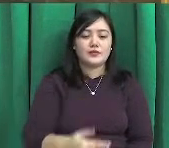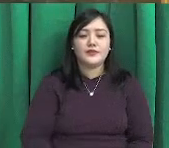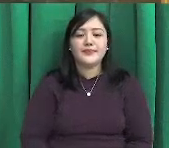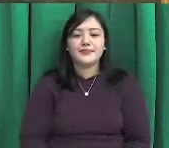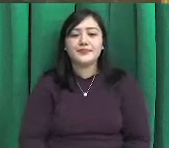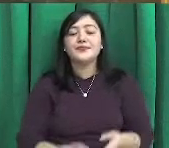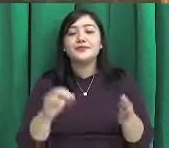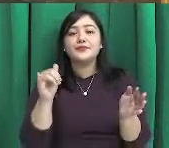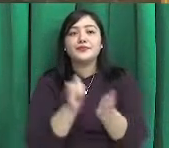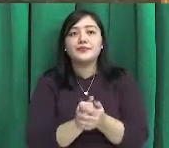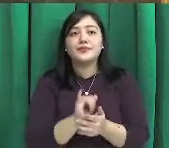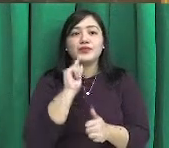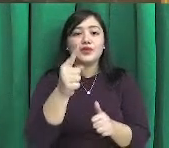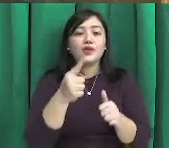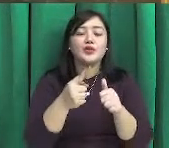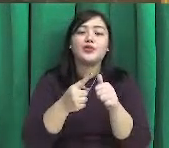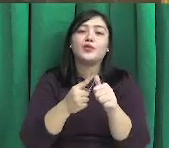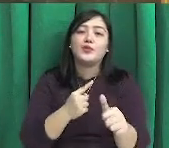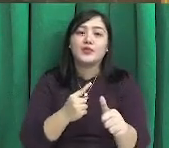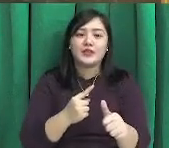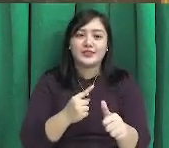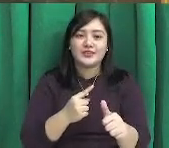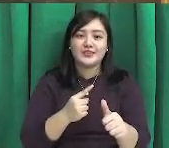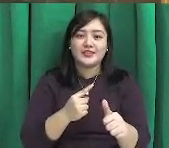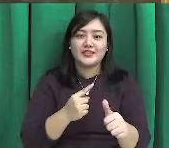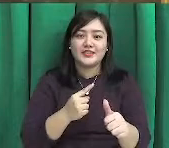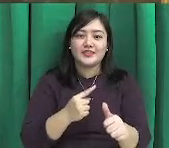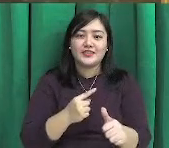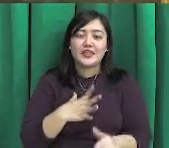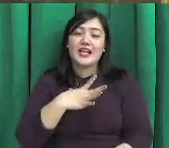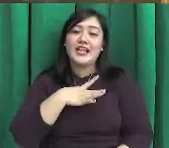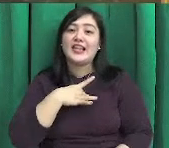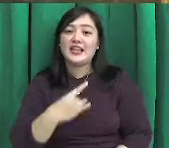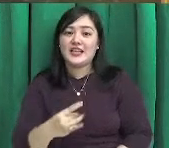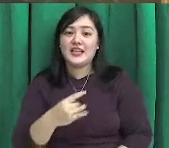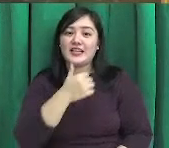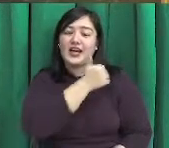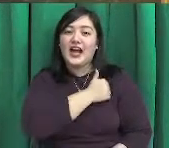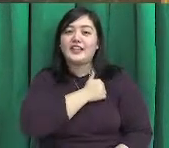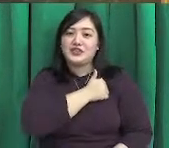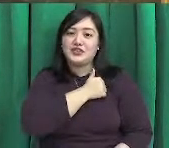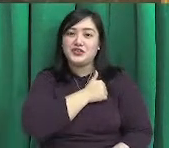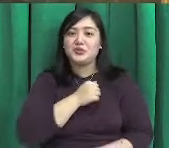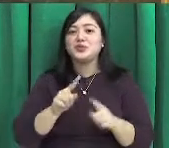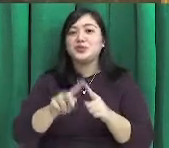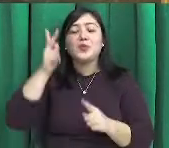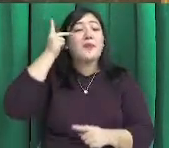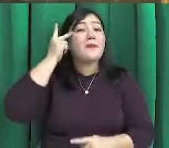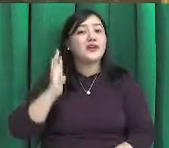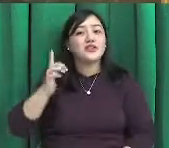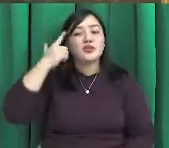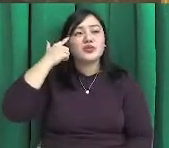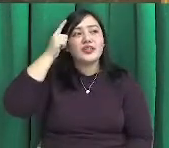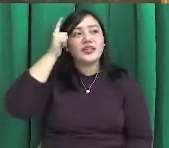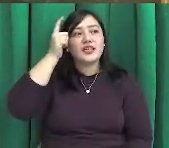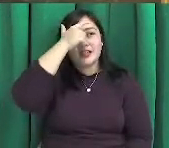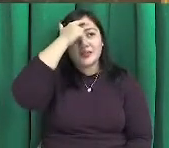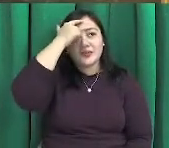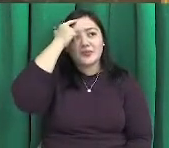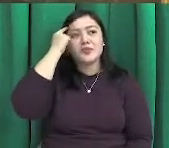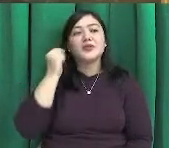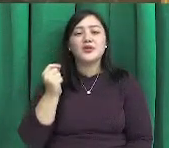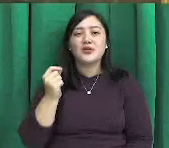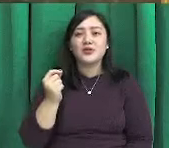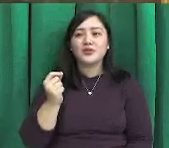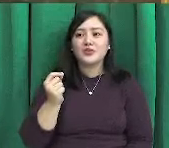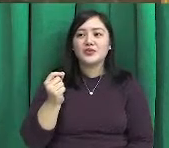ang unang nagustuhan niya sa inyo ay dahil di daw po dahil di ka daw po nagpapakita